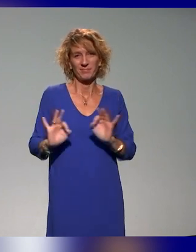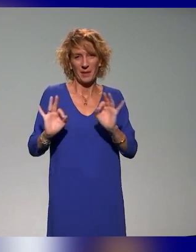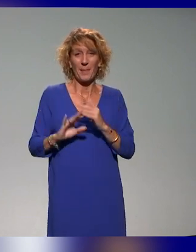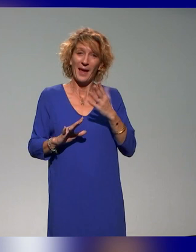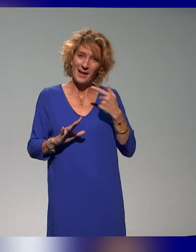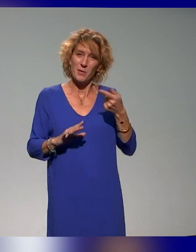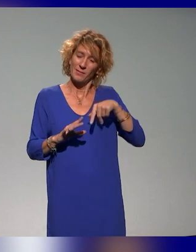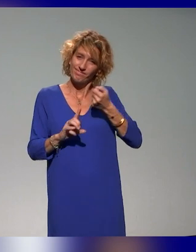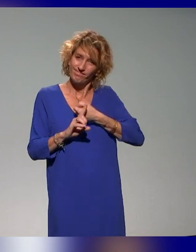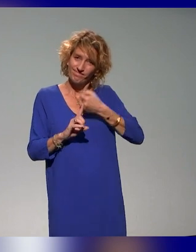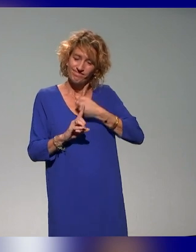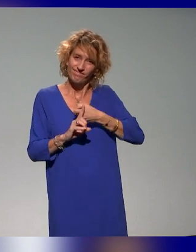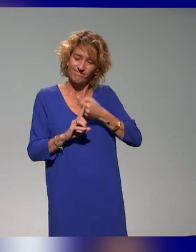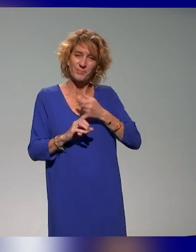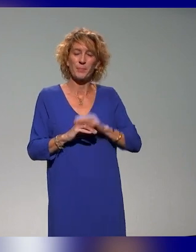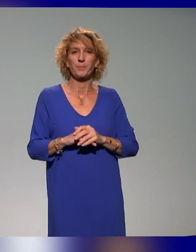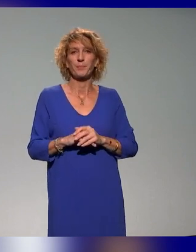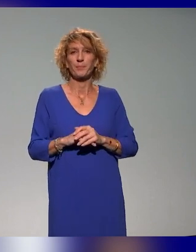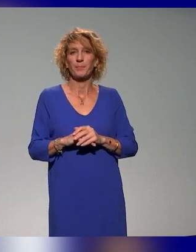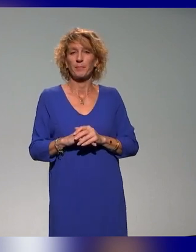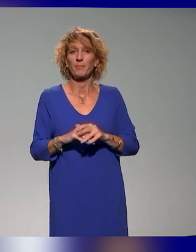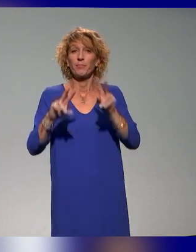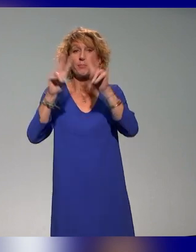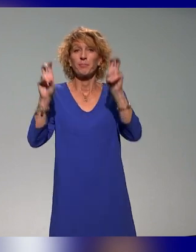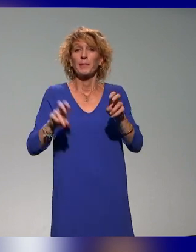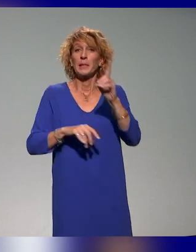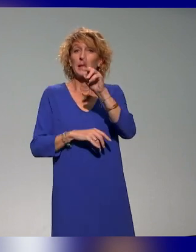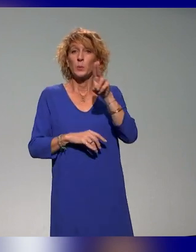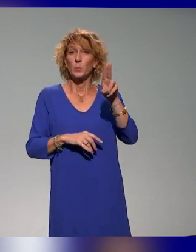travaille. Évidemment, le DU